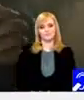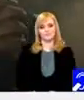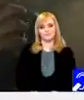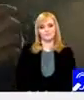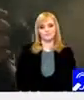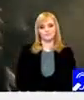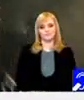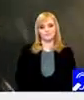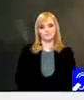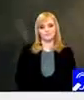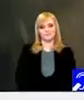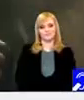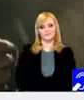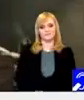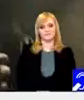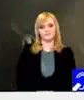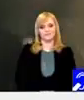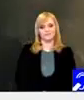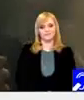Something happened on the day.